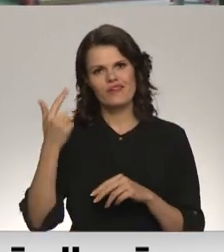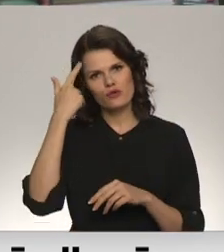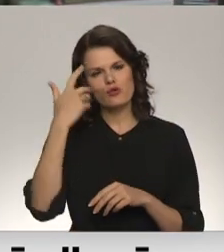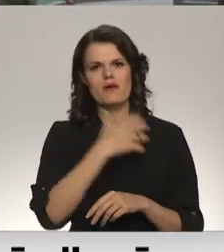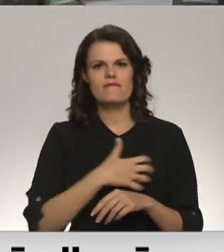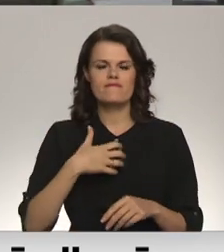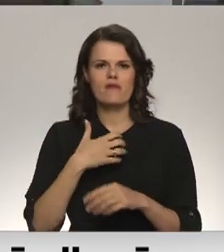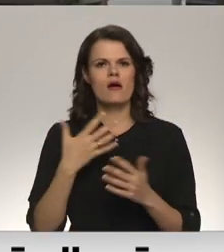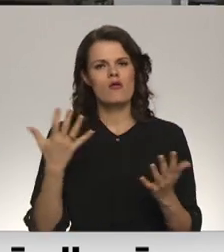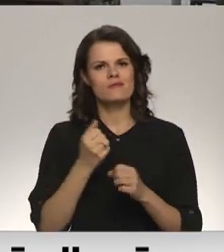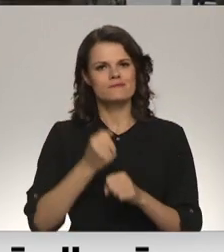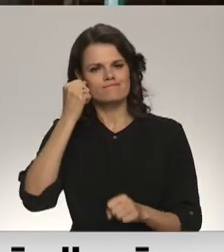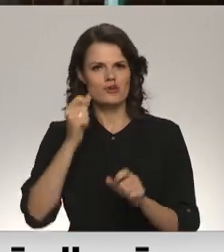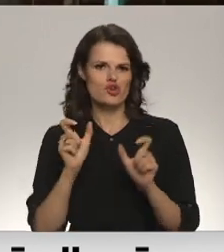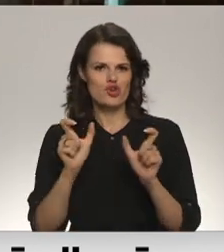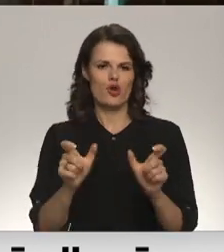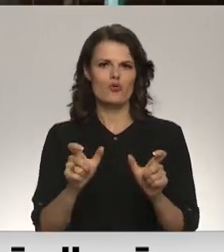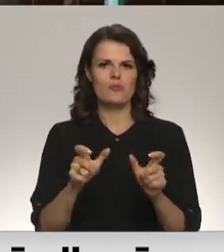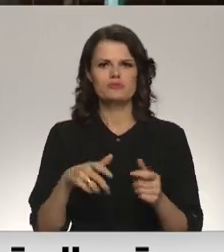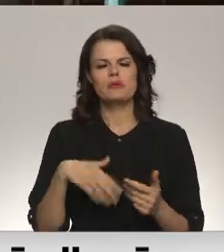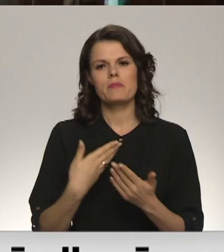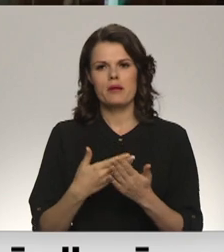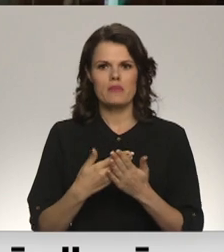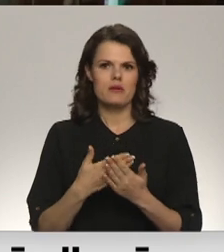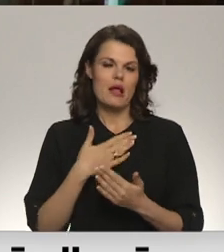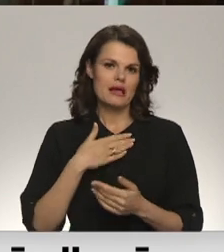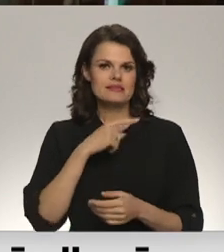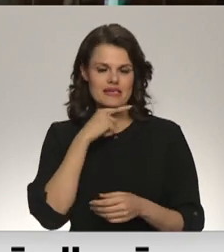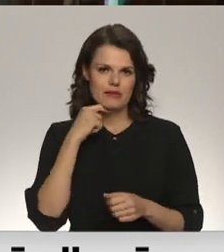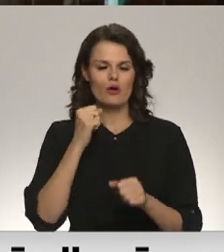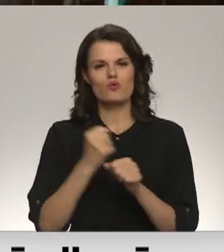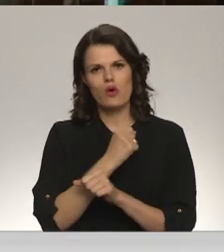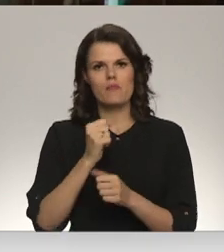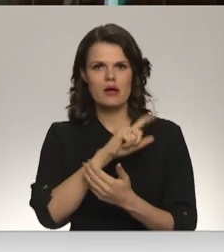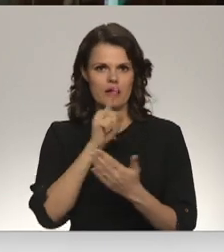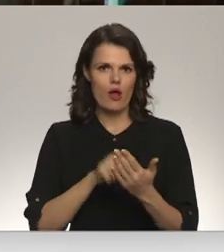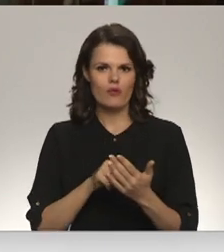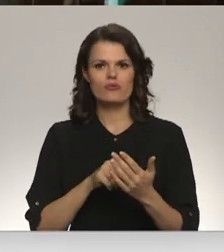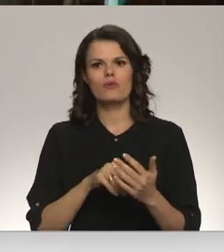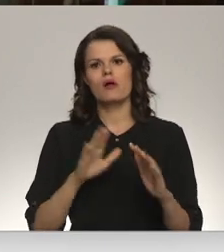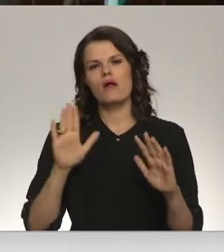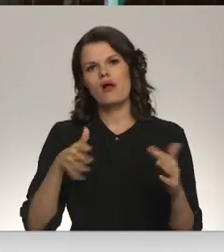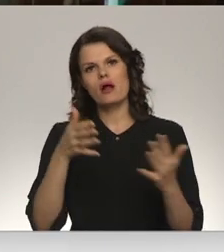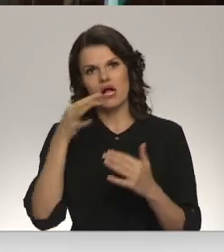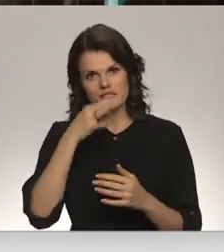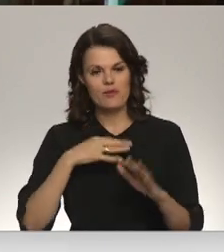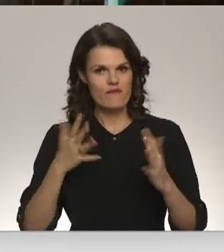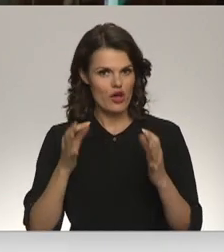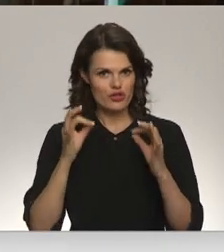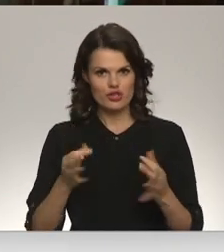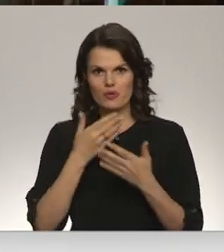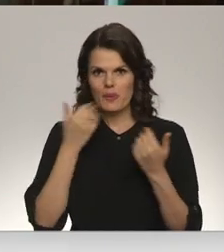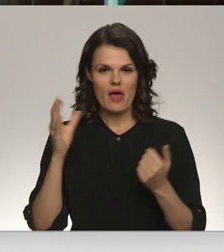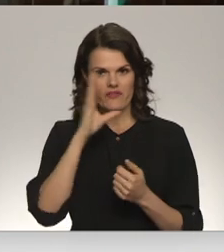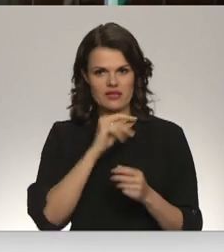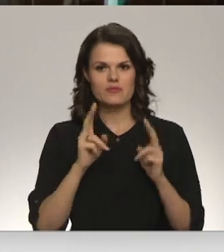jāievieš kardinālāk ierobežojumi. Nu, es arī gribētu tomēr to jautājumu, kāds lai atbild, vai tiešām nav iespējams, ka